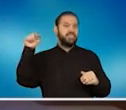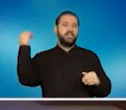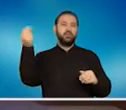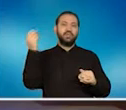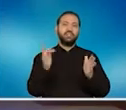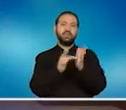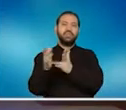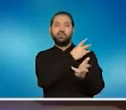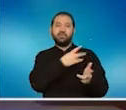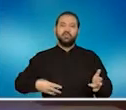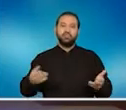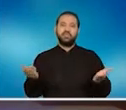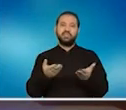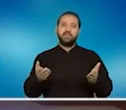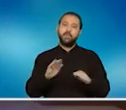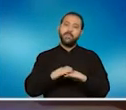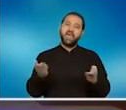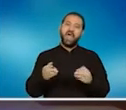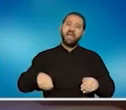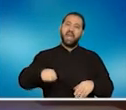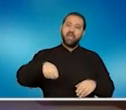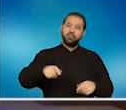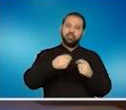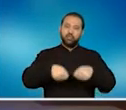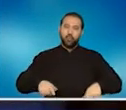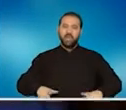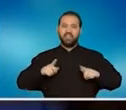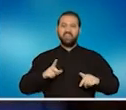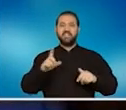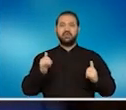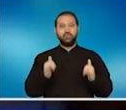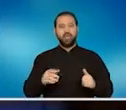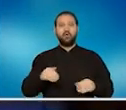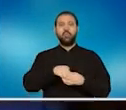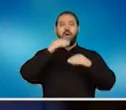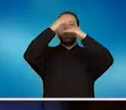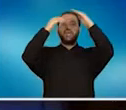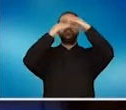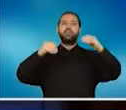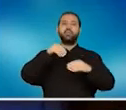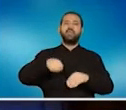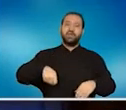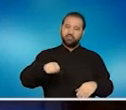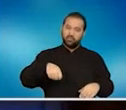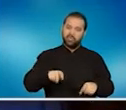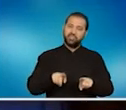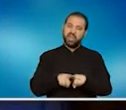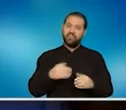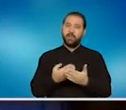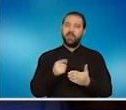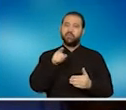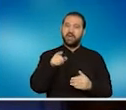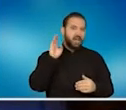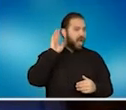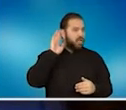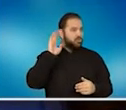sunt auziți de Hristos pe care l-a slujit și pe care îl slujește și acum Sfântul Andrei, pentru că